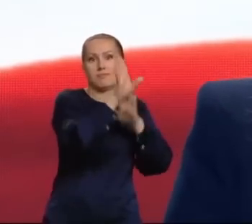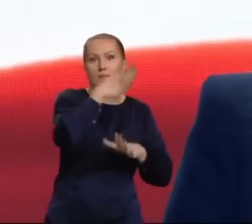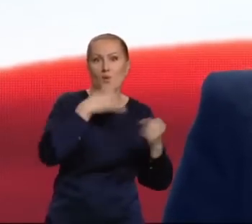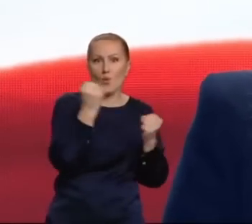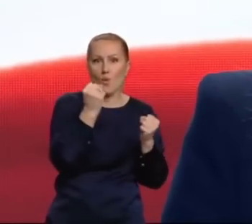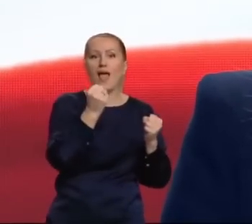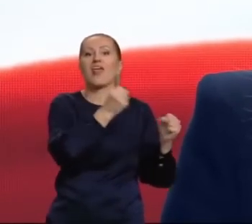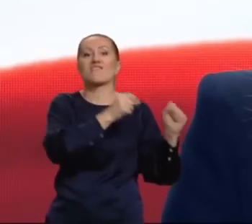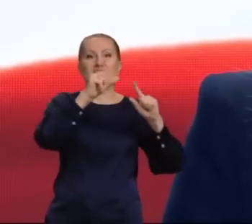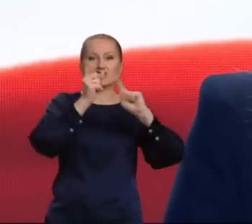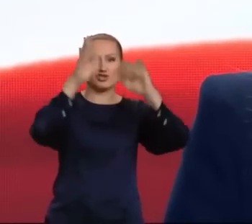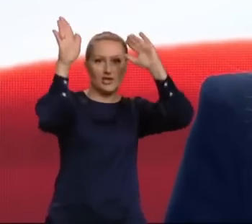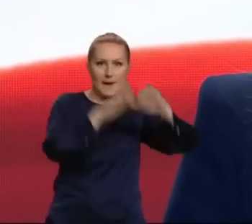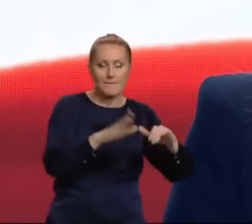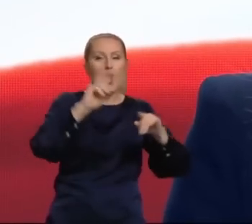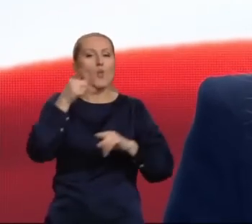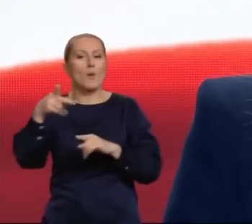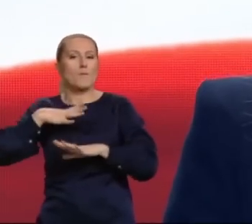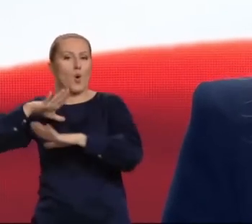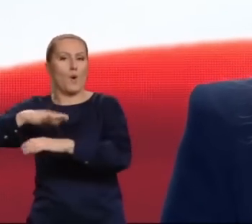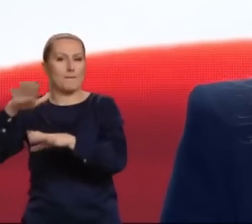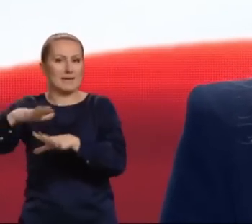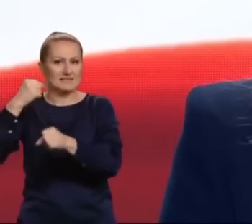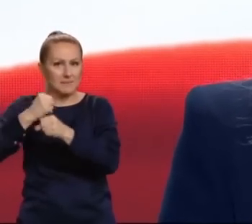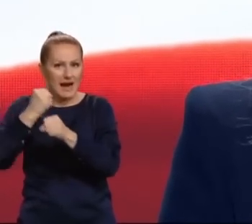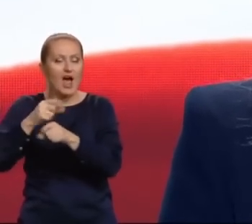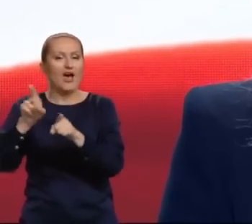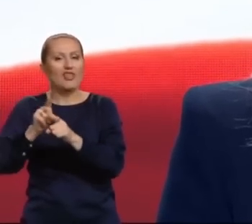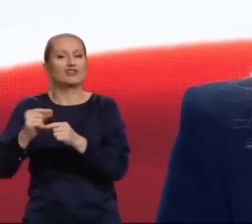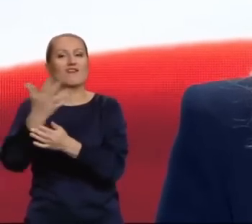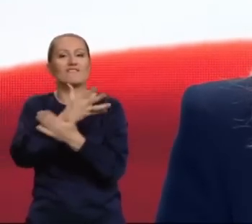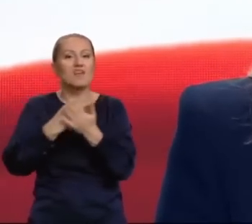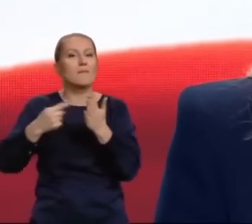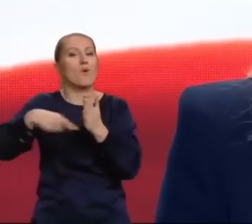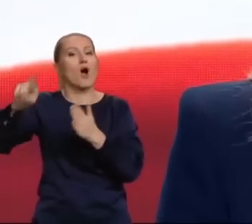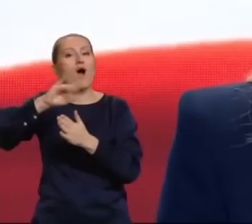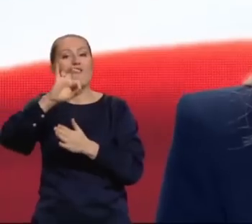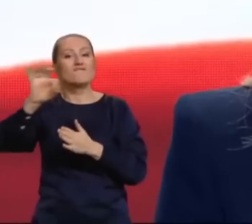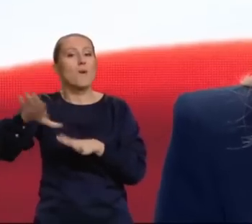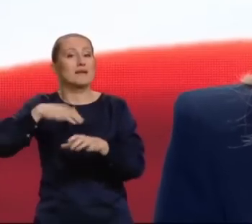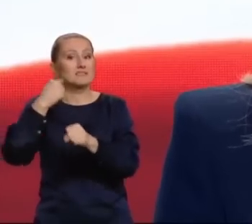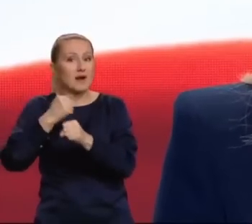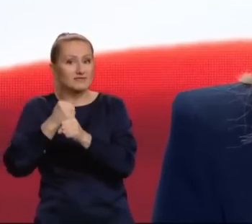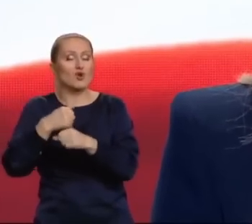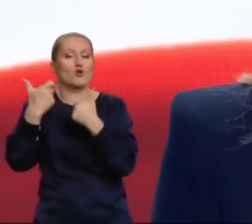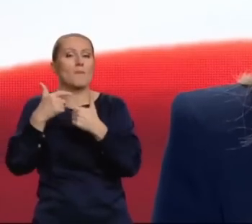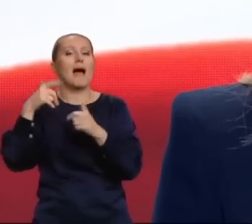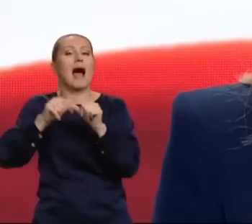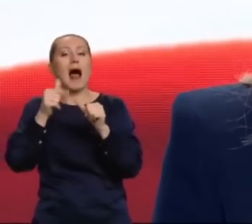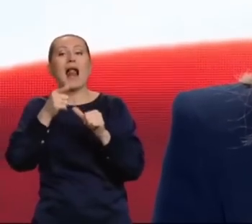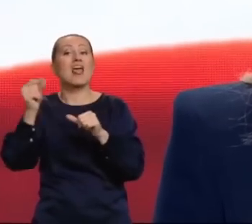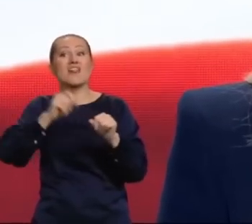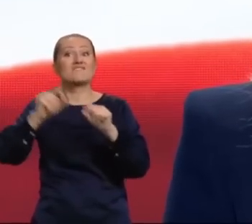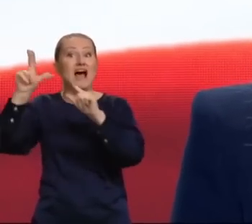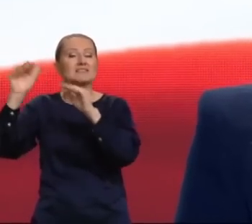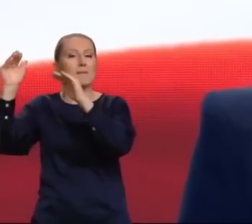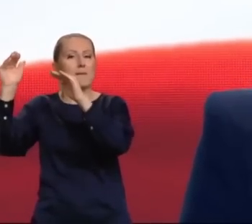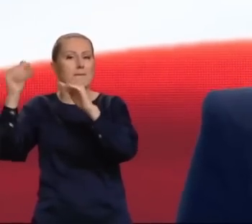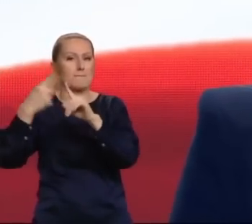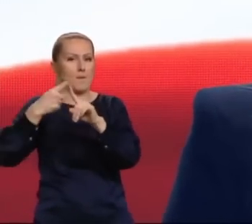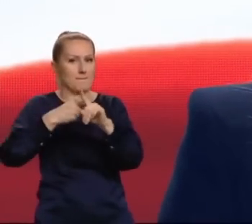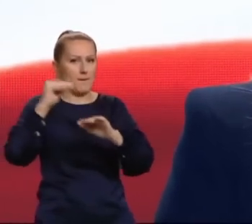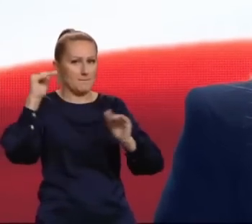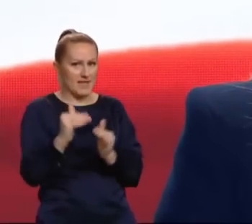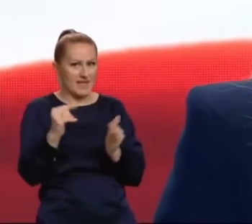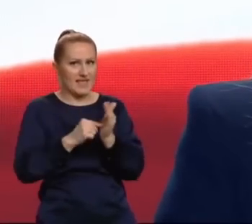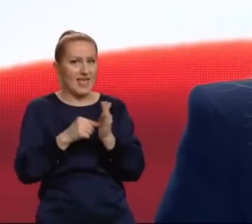rządzącą, zakładał ochronę miejsc pracy i wysokości dochodów pracowników. Już o tym było za 100 zera. Każdy to zlał. Dla początku przypomnimy